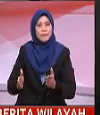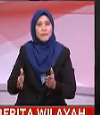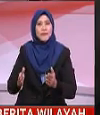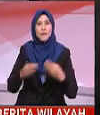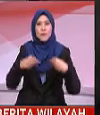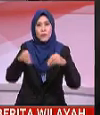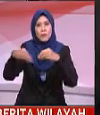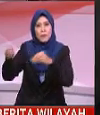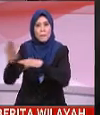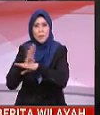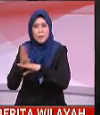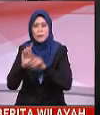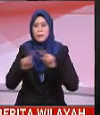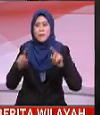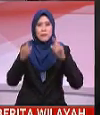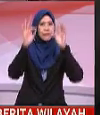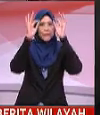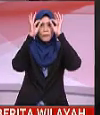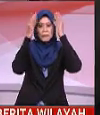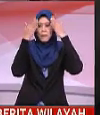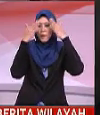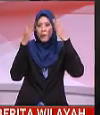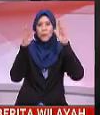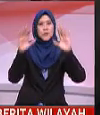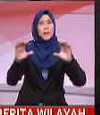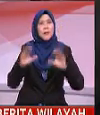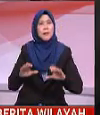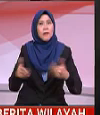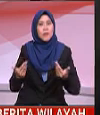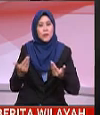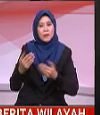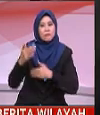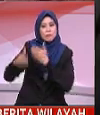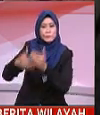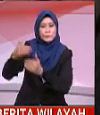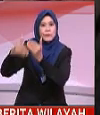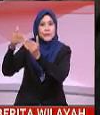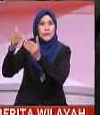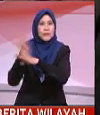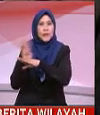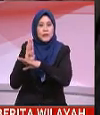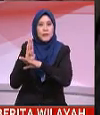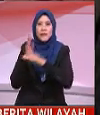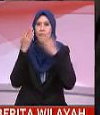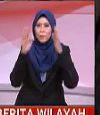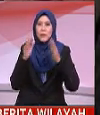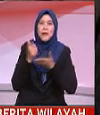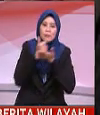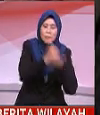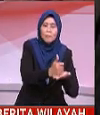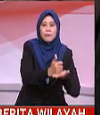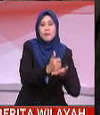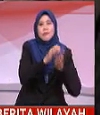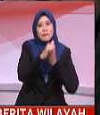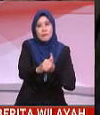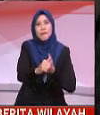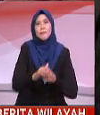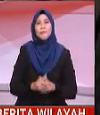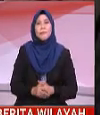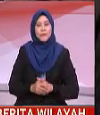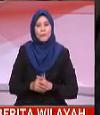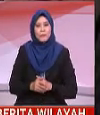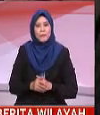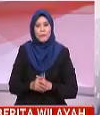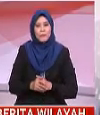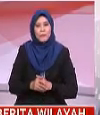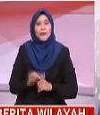berniaga tapi tak tahu cara-cara nak memajukan perniagaan diorang. Saya pernah bekerja di syarikat swasta dekat kilang